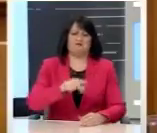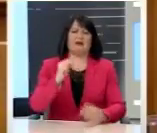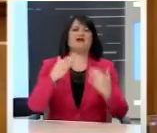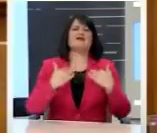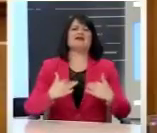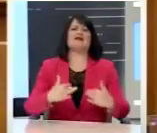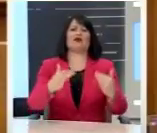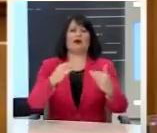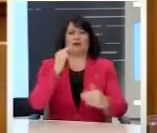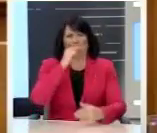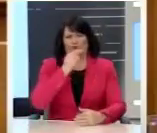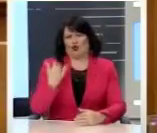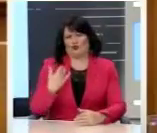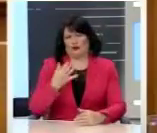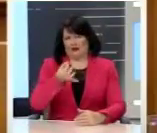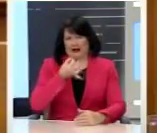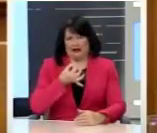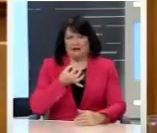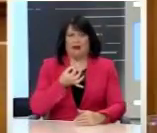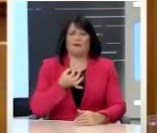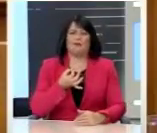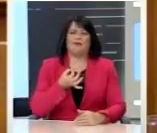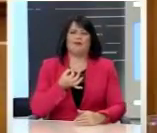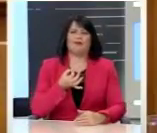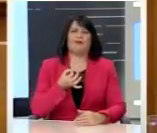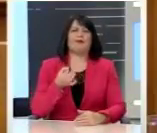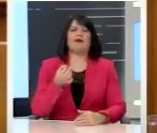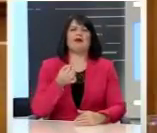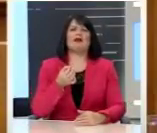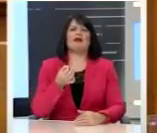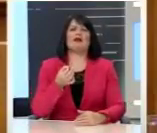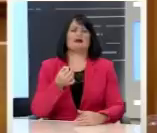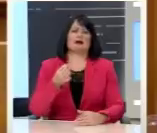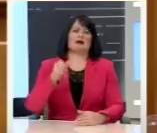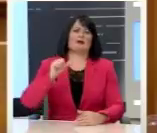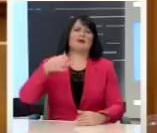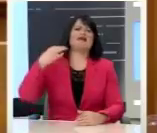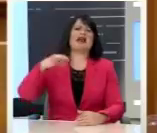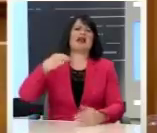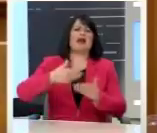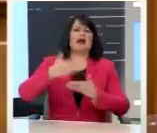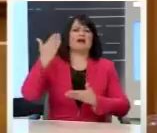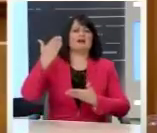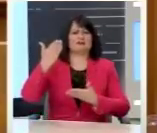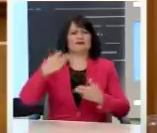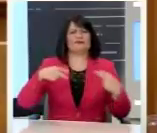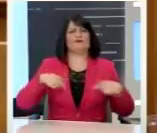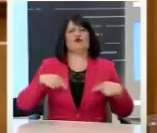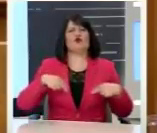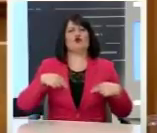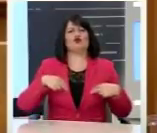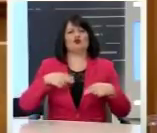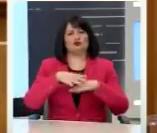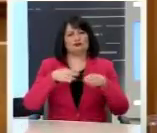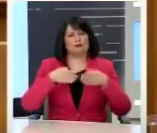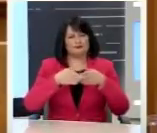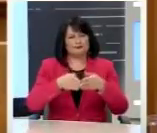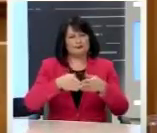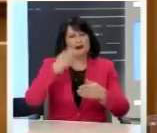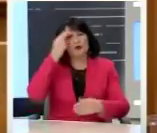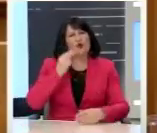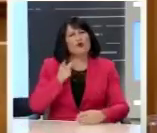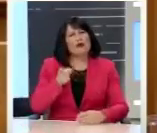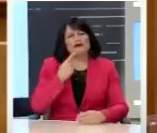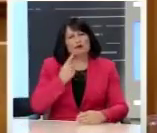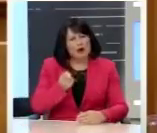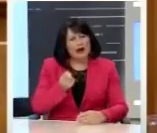Ανέφερε ο Πρωθυπουργός προηγουμένως για το πρωτοσέλιδο που αφορούσε τον Υπουργό, τον κύριο Κουρουπλή.